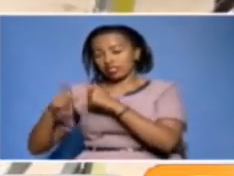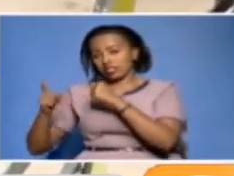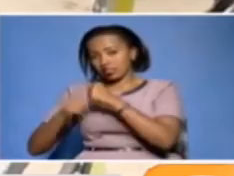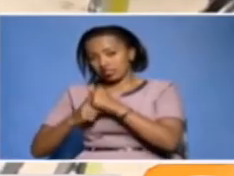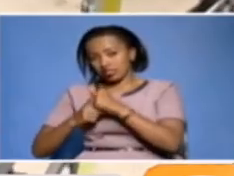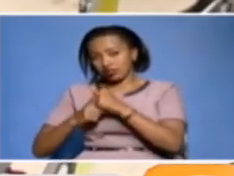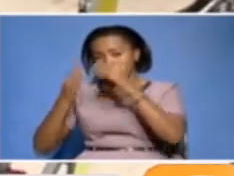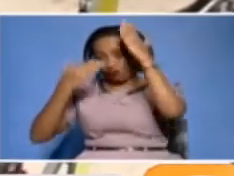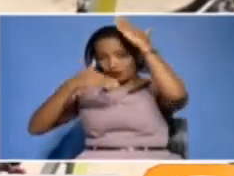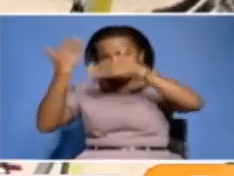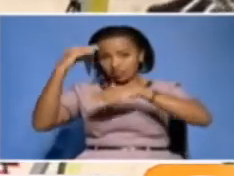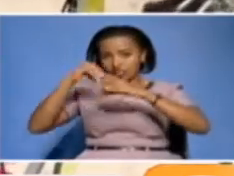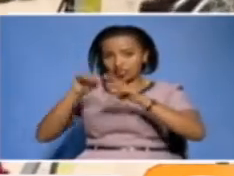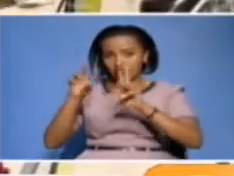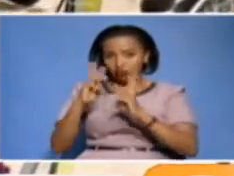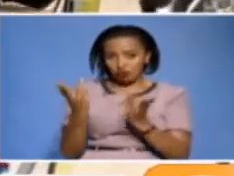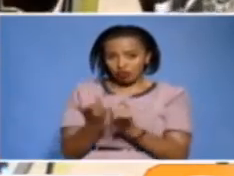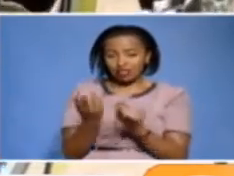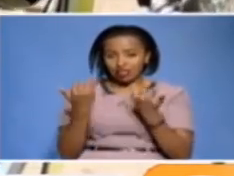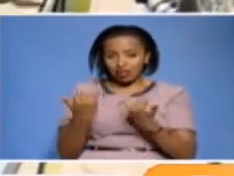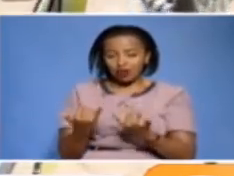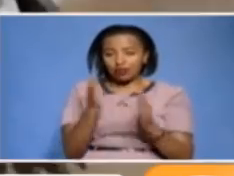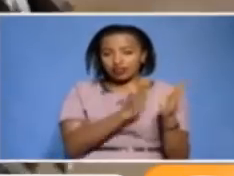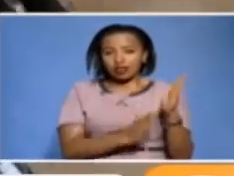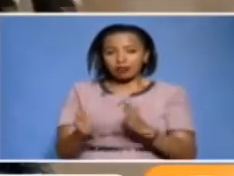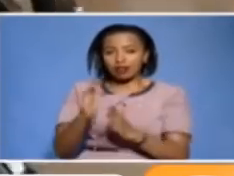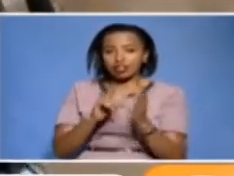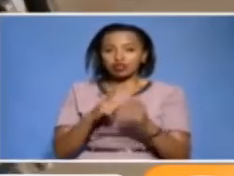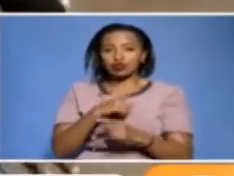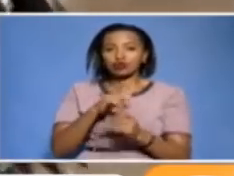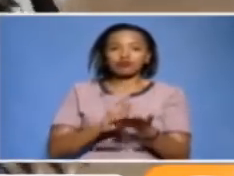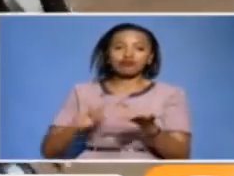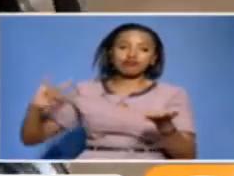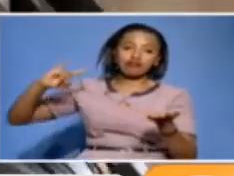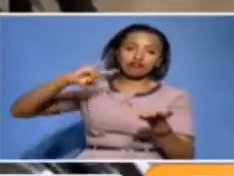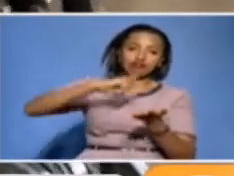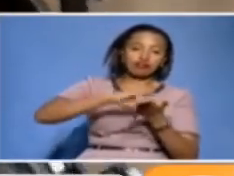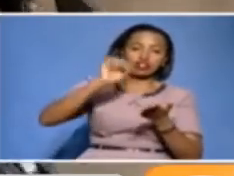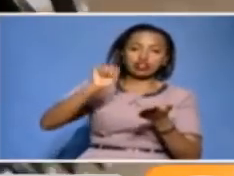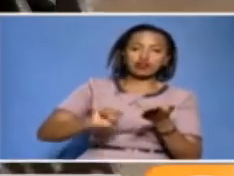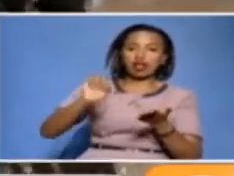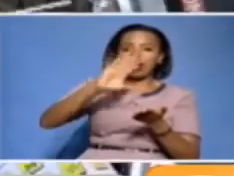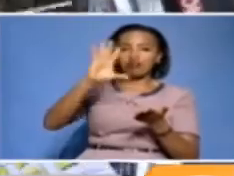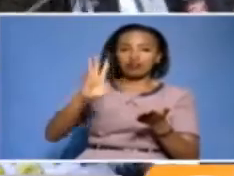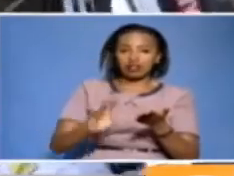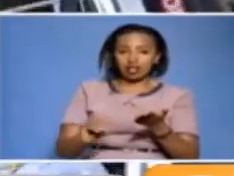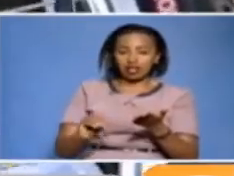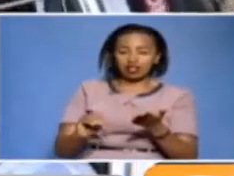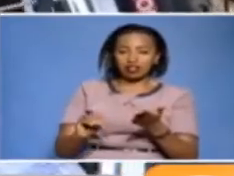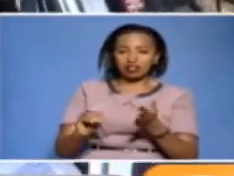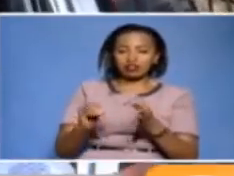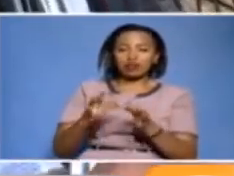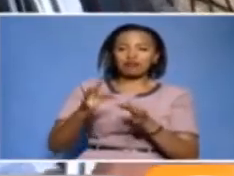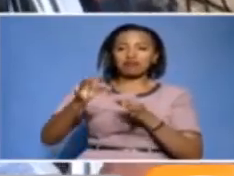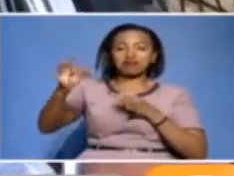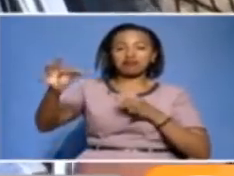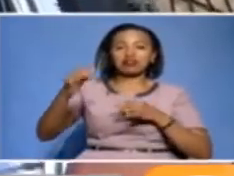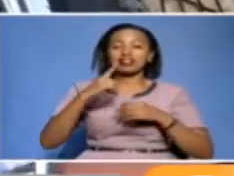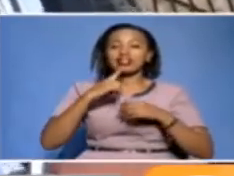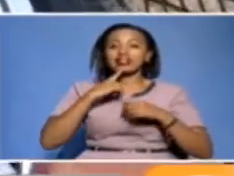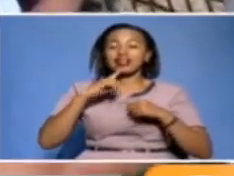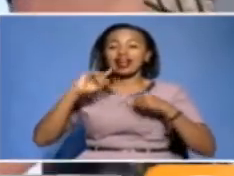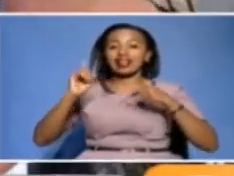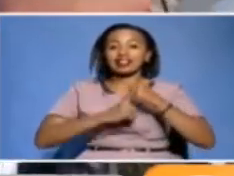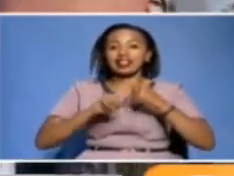Kwa sasa wakipanga kusafiri kuelekea Afrika Kusini, safari ya umbali wa kilomita 6,000 kwa siku 100